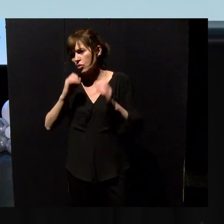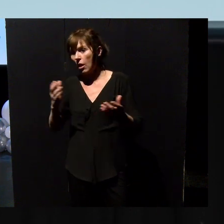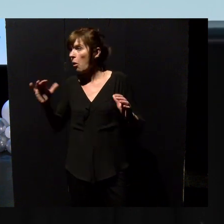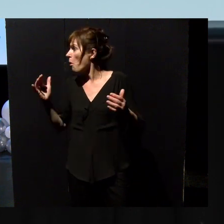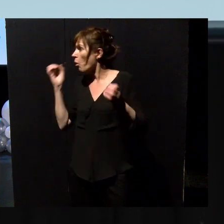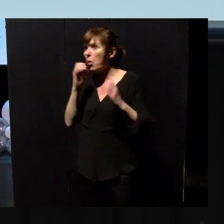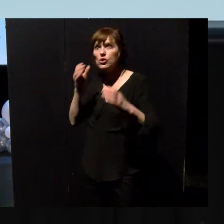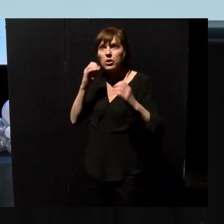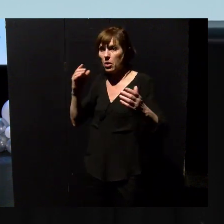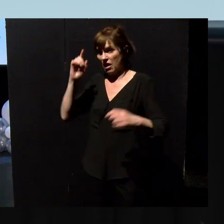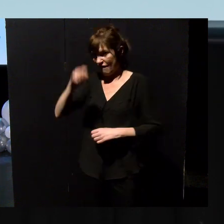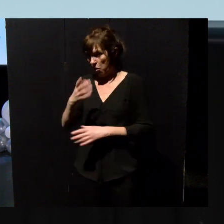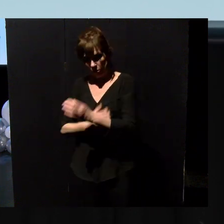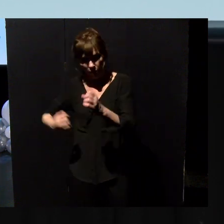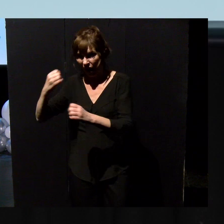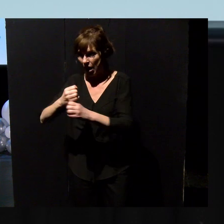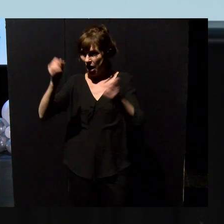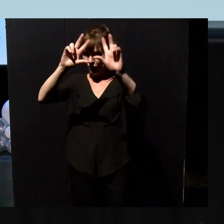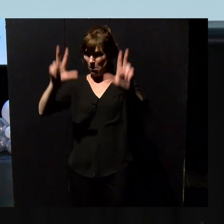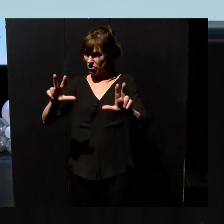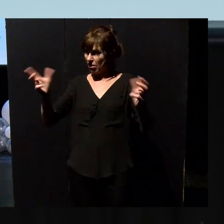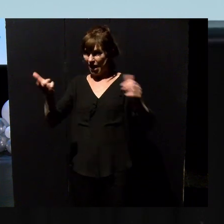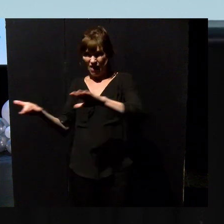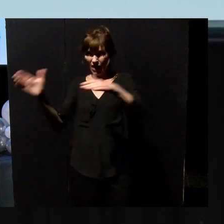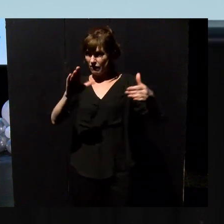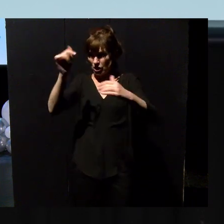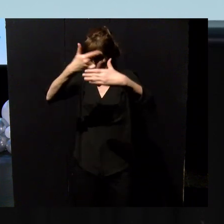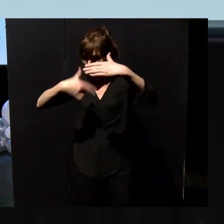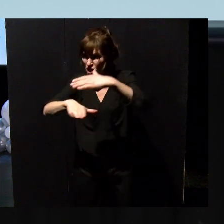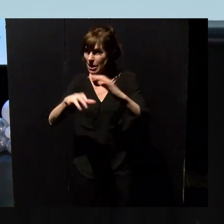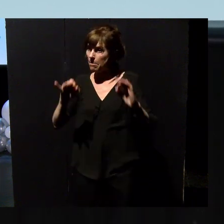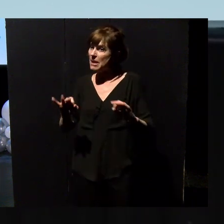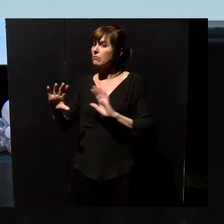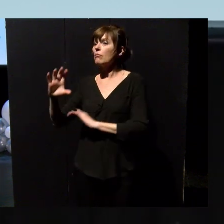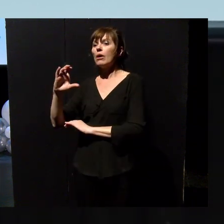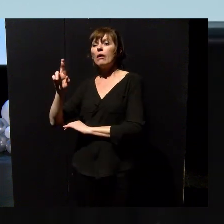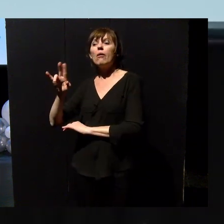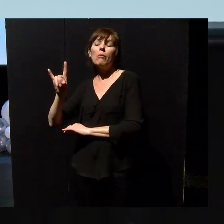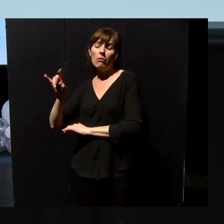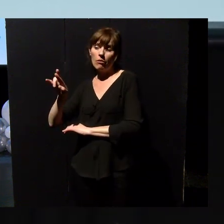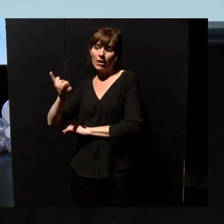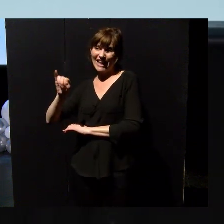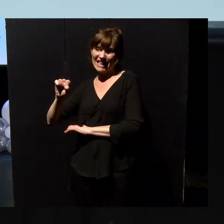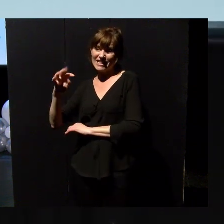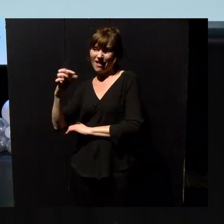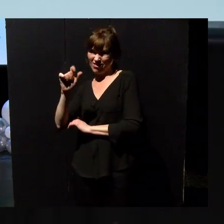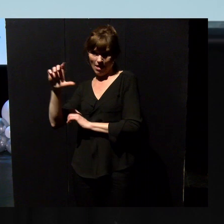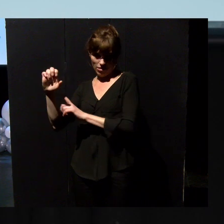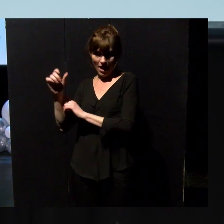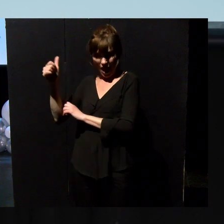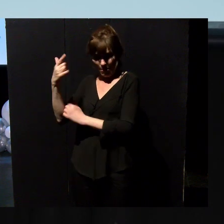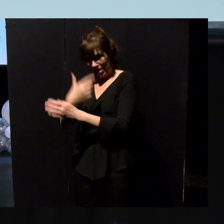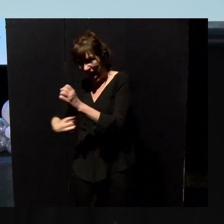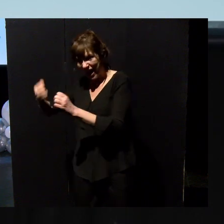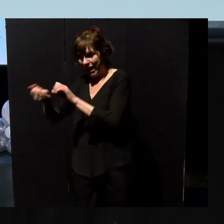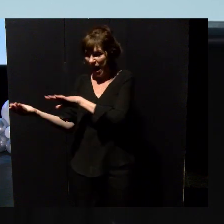à distance avec une interface informatique. Et là, ça a été le rôle de Christelle qui a développé cette